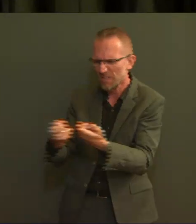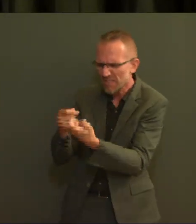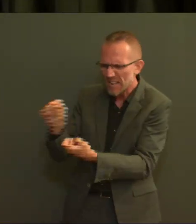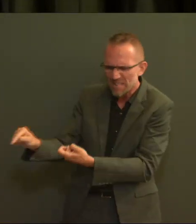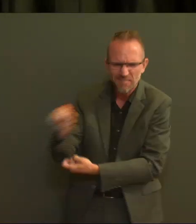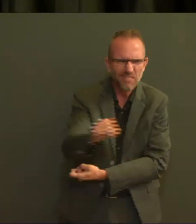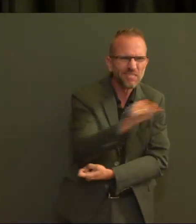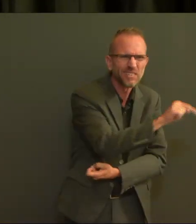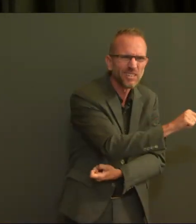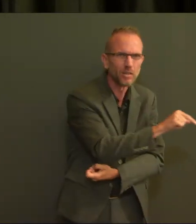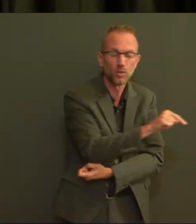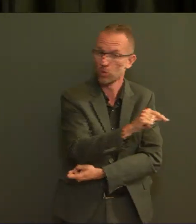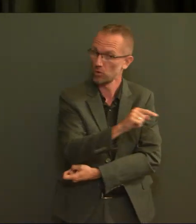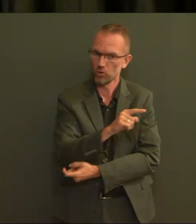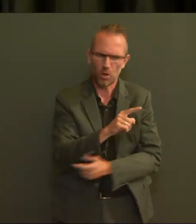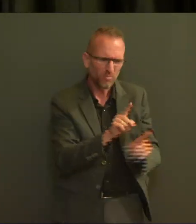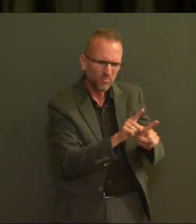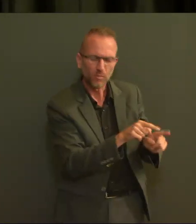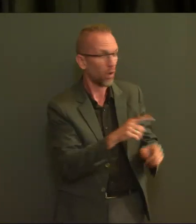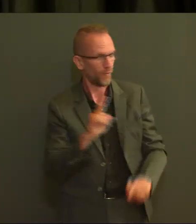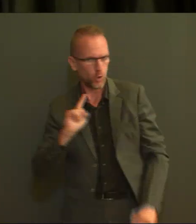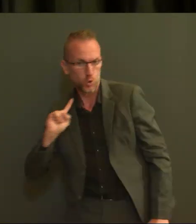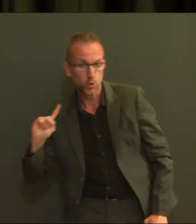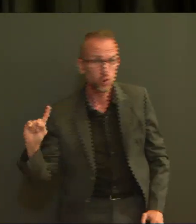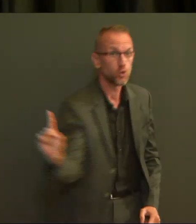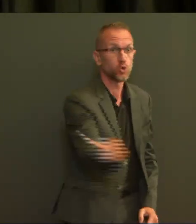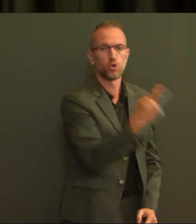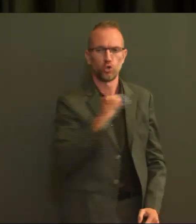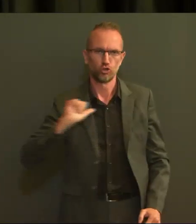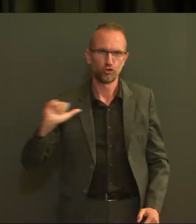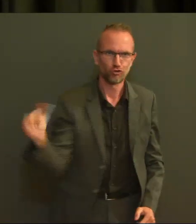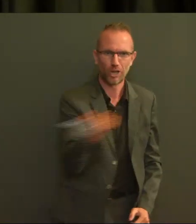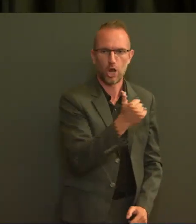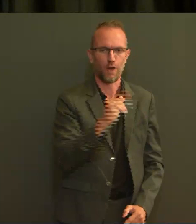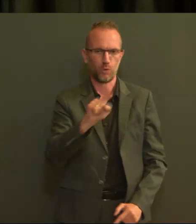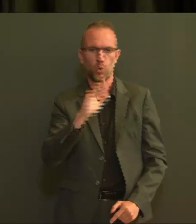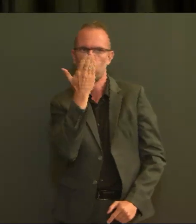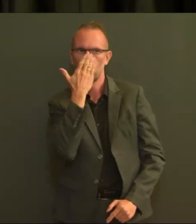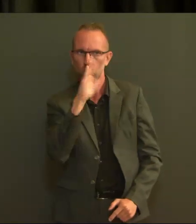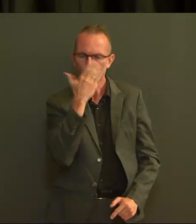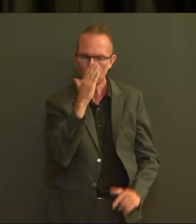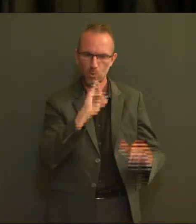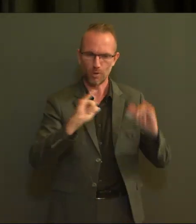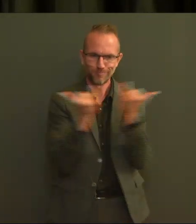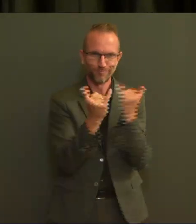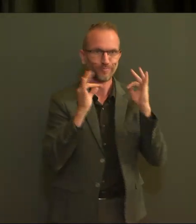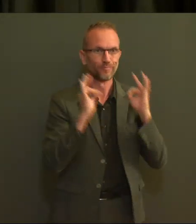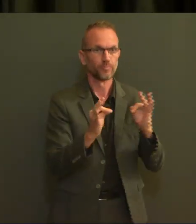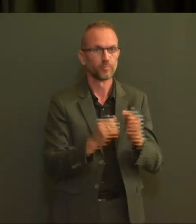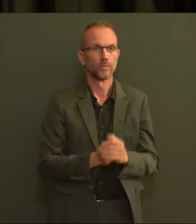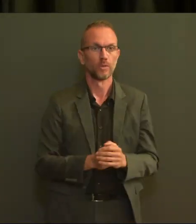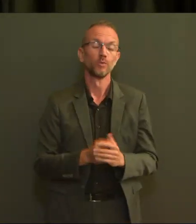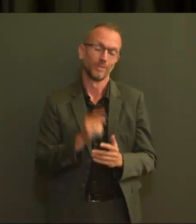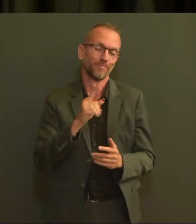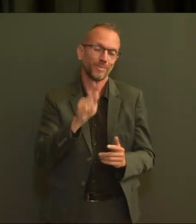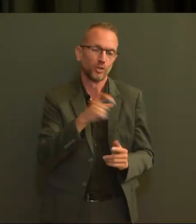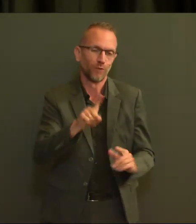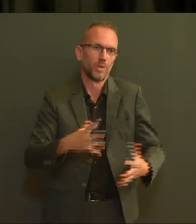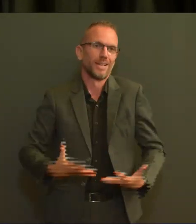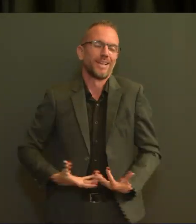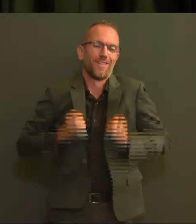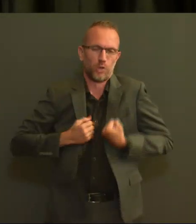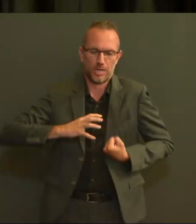notre comportement. Cela demande parfois un effort d'adaptation, mais ce n'est que si chacun réagit dans un esprit de solidarité que